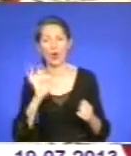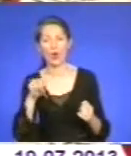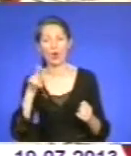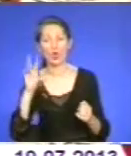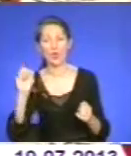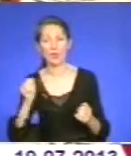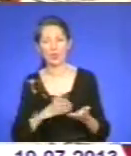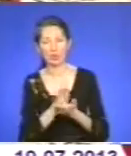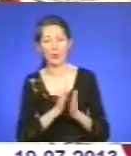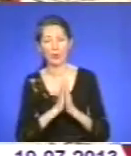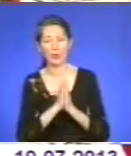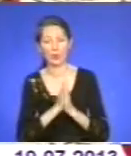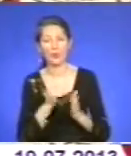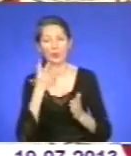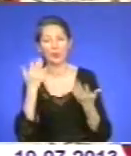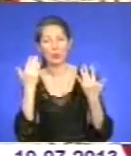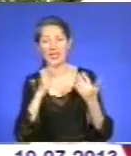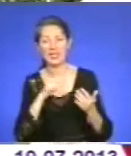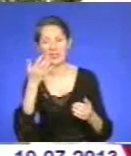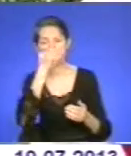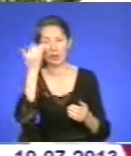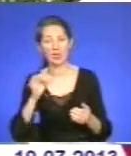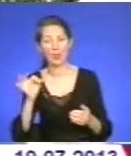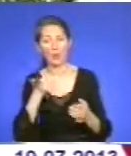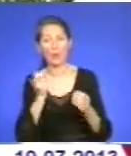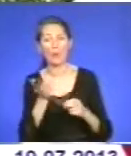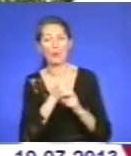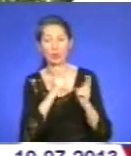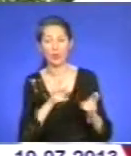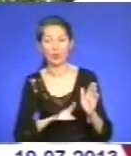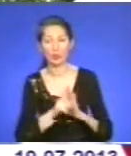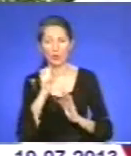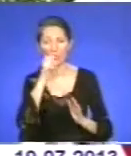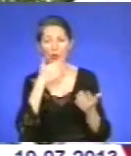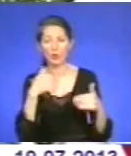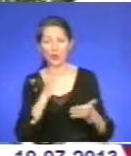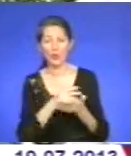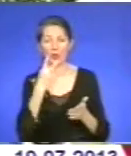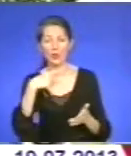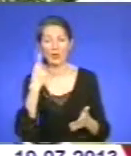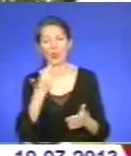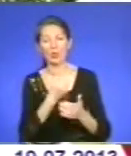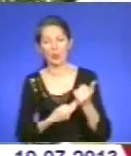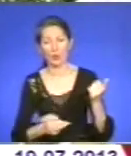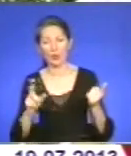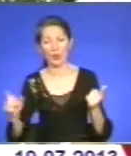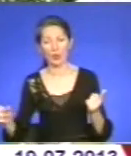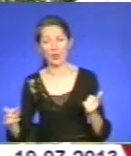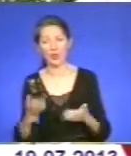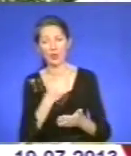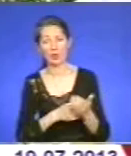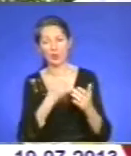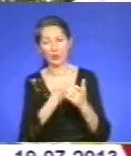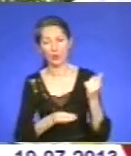час відпочинку не забувати про свою безпеку. З початку року ми вже маємо 21 потопельник. Останній потопельник це